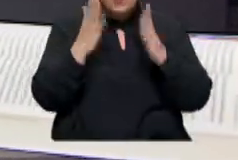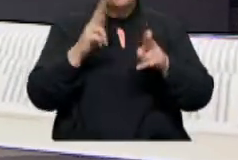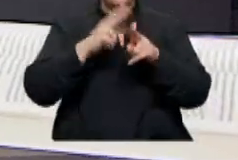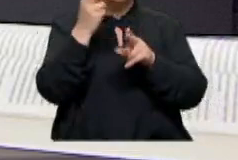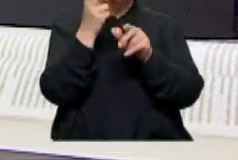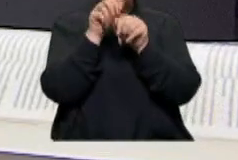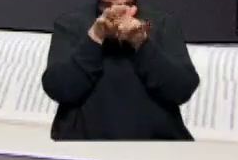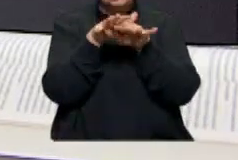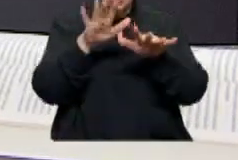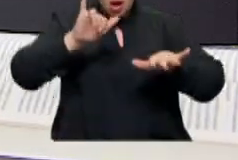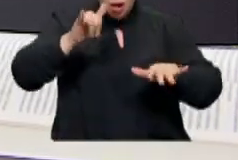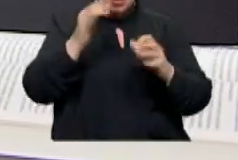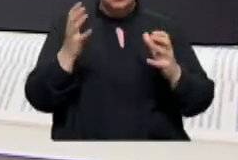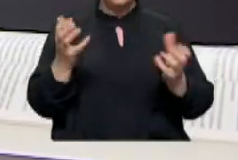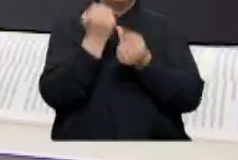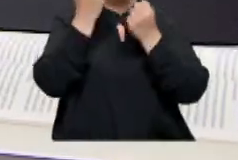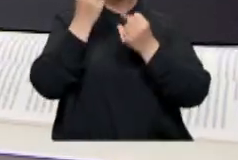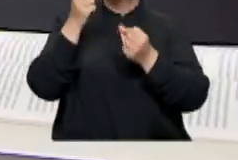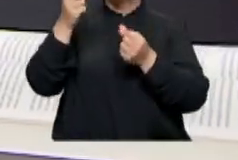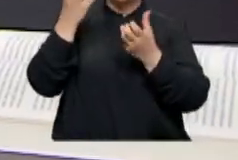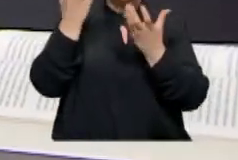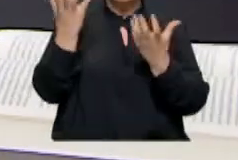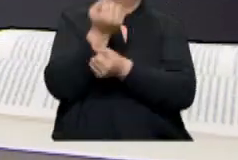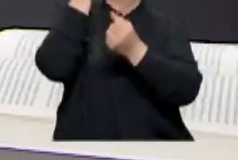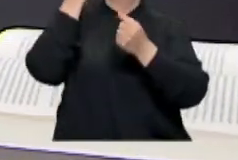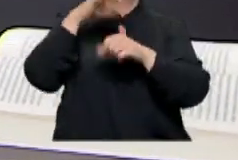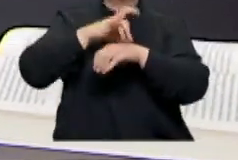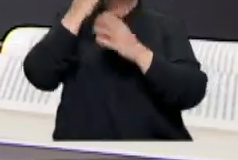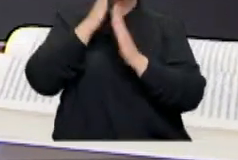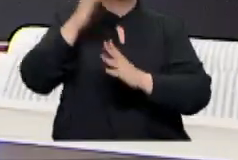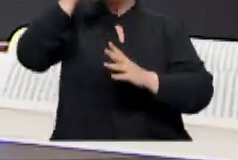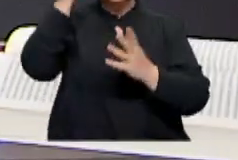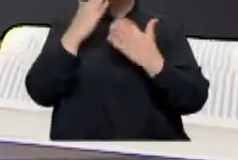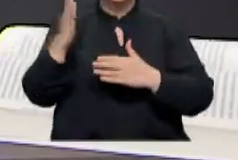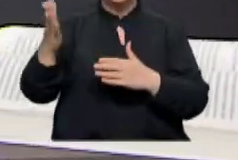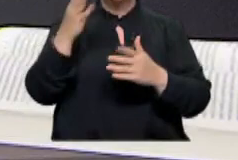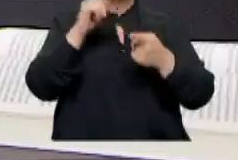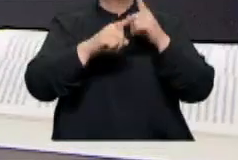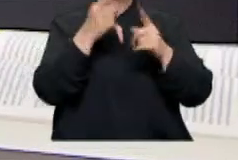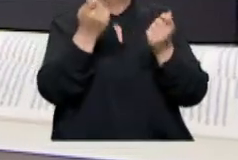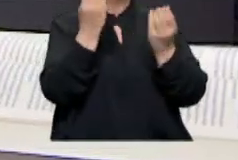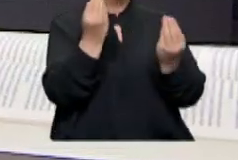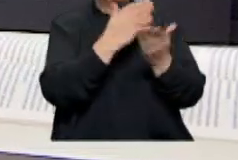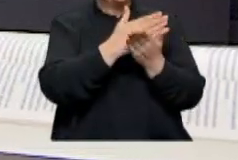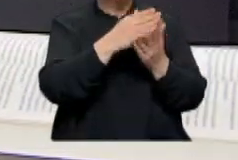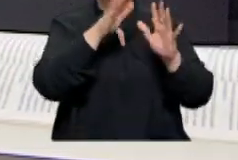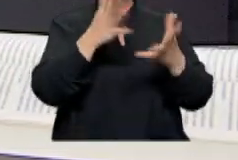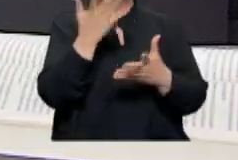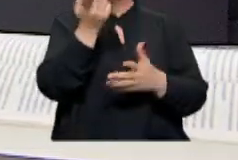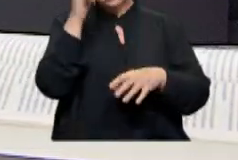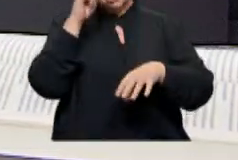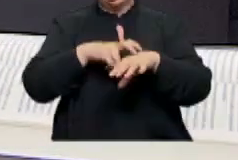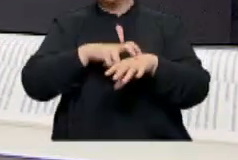Yük onların sırtındaydı. Siyaset nasıl idare etti? Nasıl idare edemedi? İşler iyi giderken nasıl bozdu? Siz